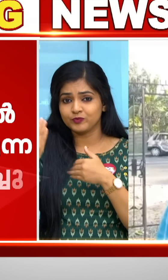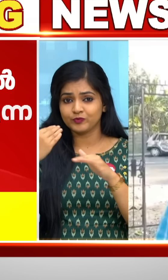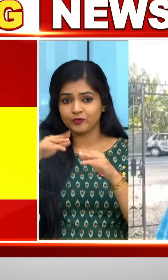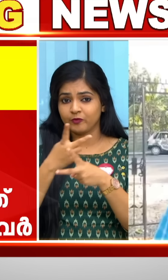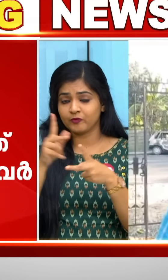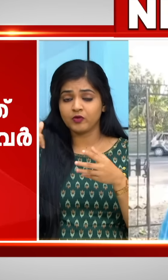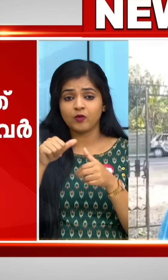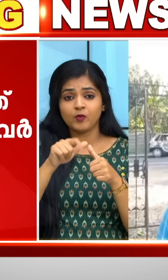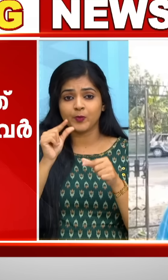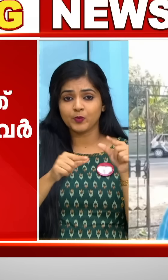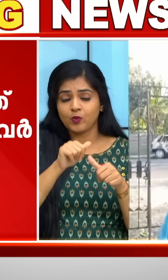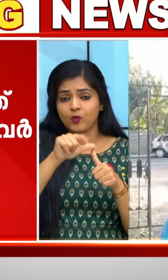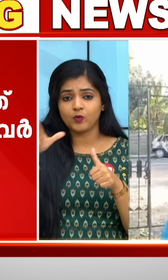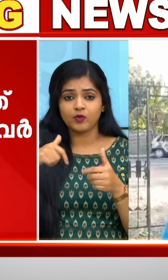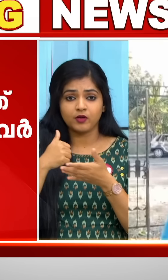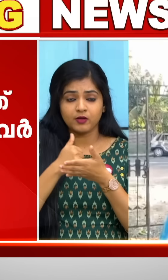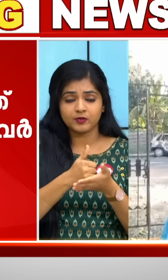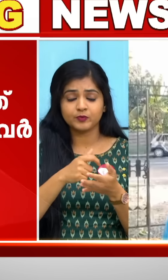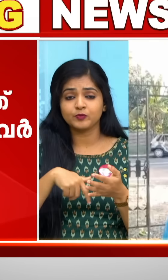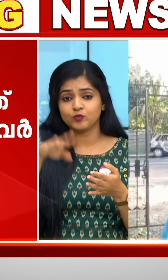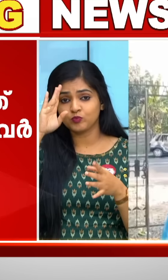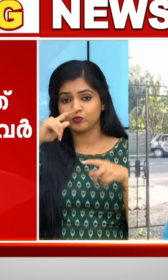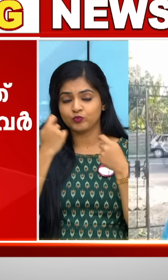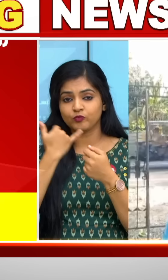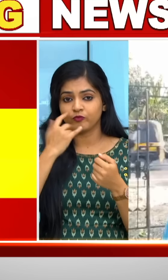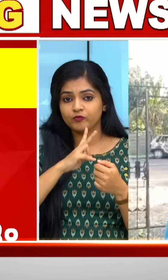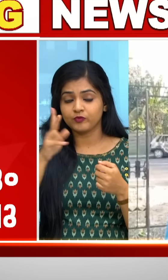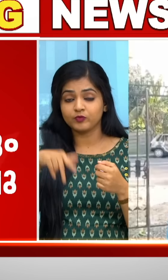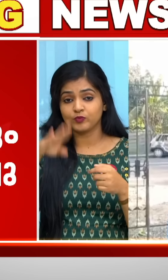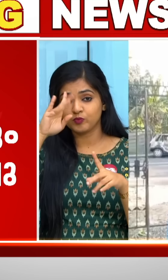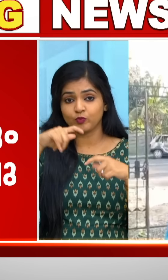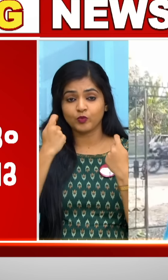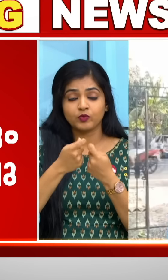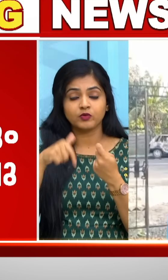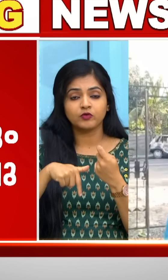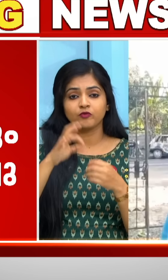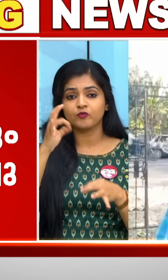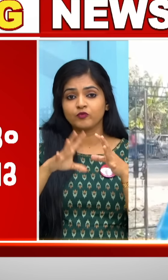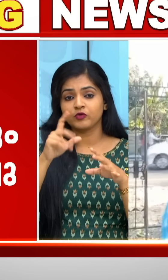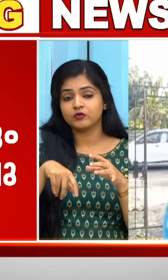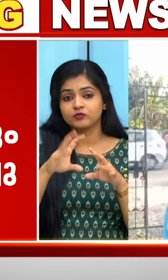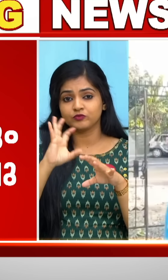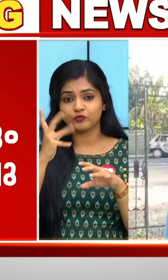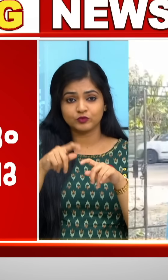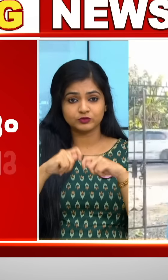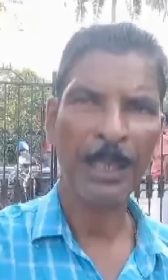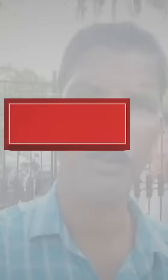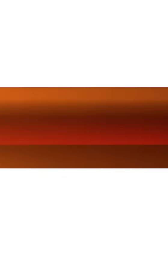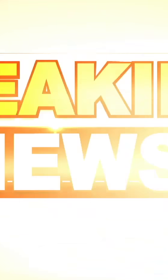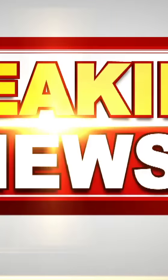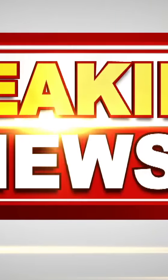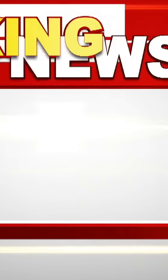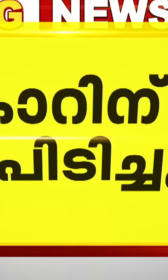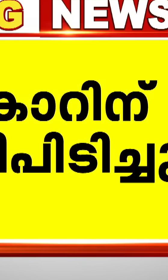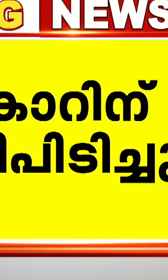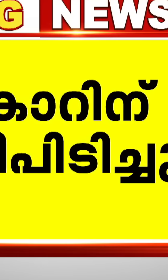വണ്ടിക്കാരും നാട്ടുകാരും എല്ലാവരും കൂടെ കൂടിക്കൊണ്ടാണ് പോലീസുകാരെ വിളിച്ചു വരുത്തി. പോലീസുകാർ ഫയർഫോഴ്സിനെ ചങ്ങനാശ്ശേരിയിൽ നിന്നും യൂണിറ്റിനെ കൊണ്ടുവന്ന് ആലപ്പുഴയിൽ നിന്ന്